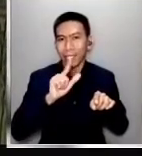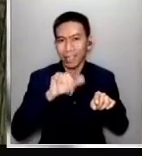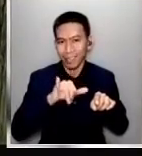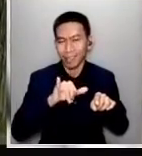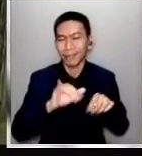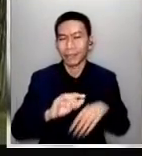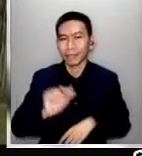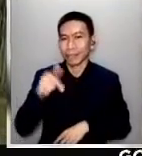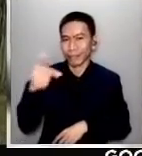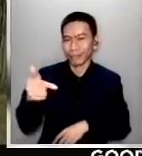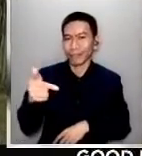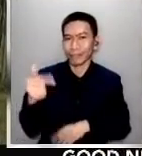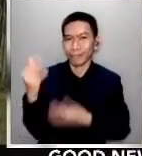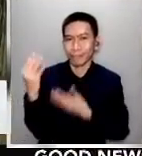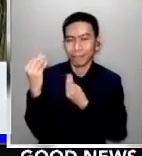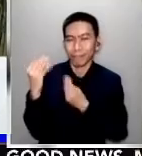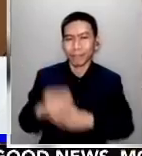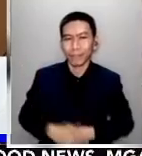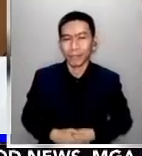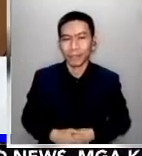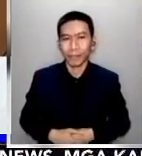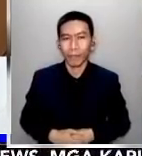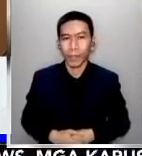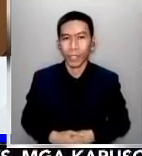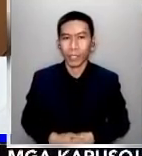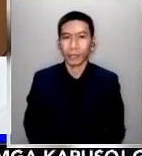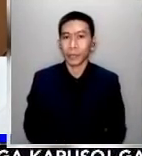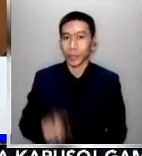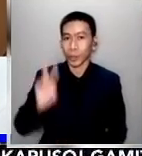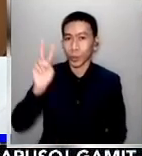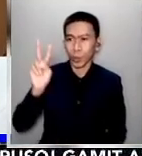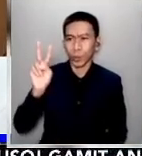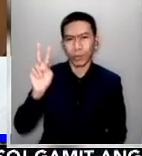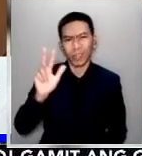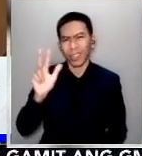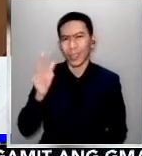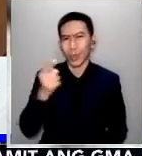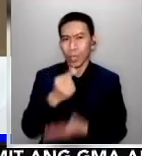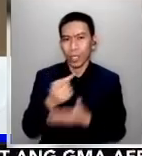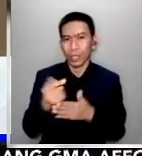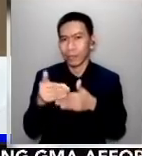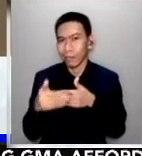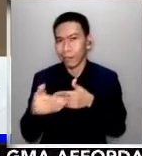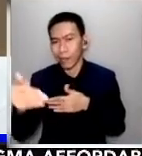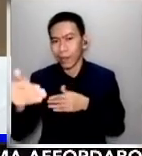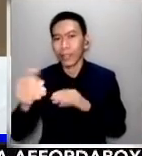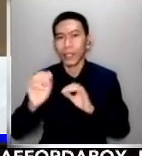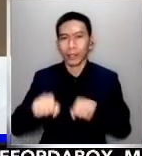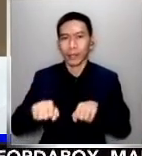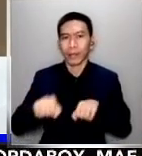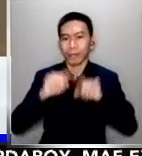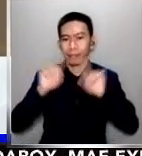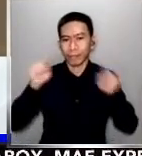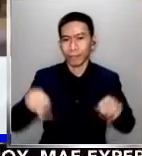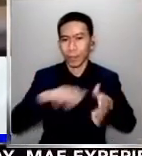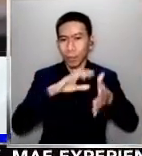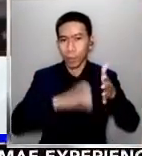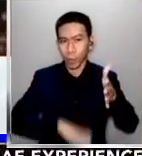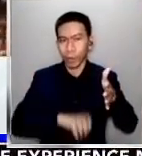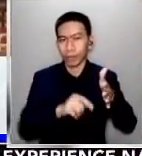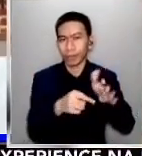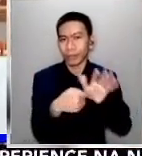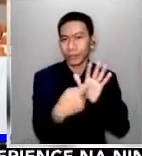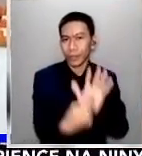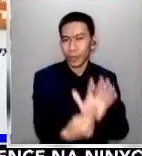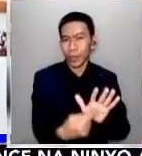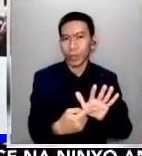Sa loob ng 2 hanggang 3 linggo, maaaring lumabas na ang report ng House Committee on Good Government and Accountability tungkol sa Pharmally